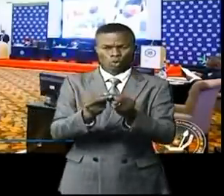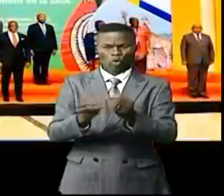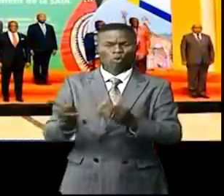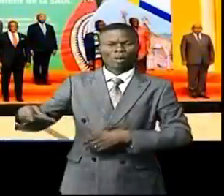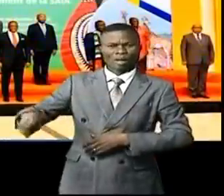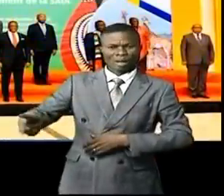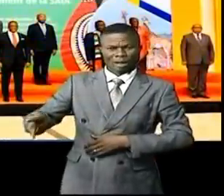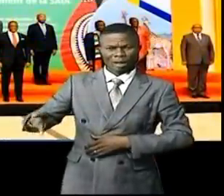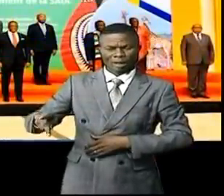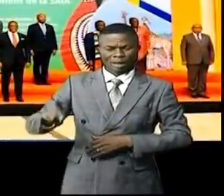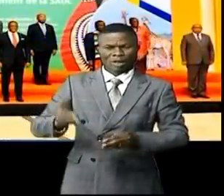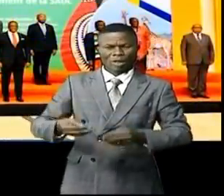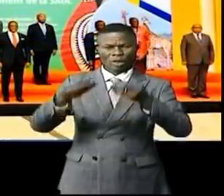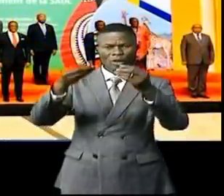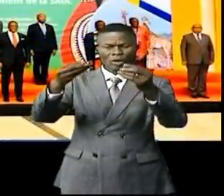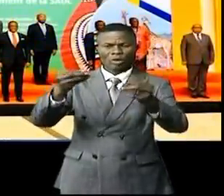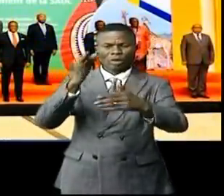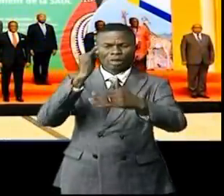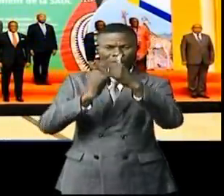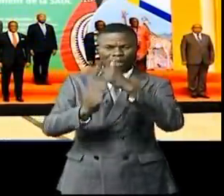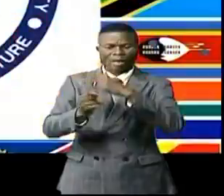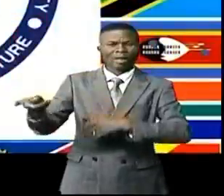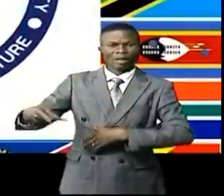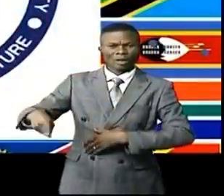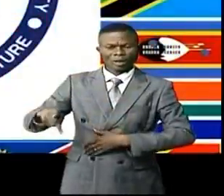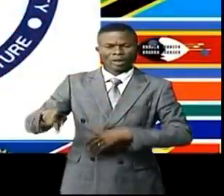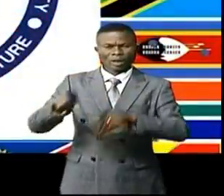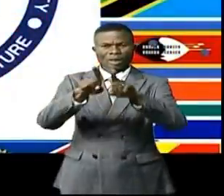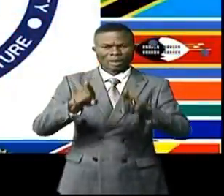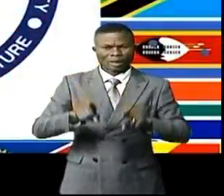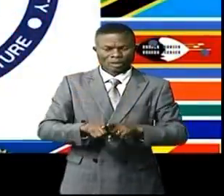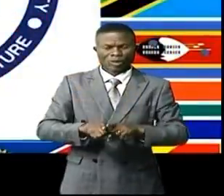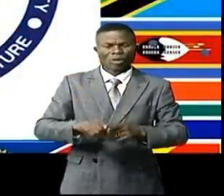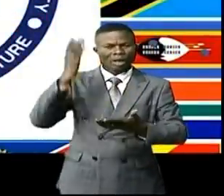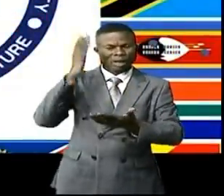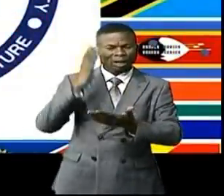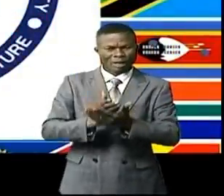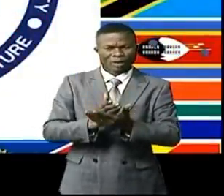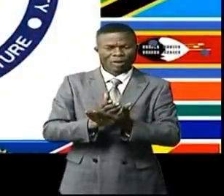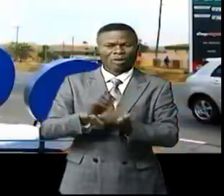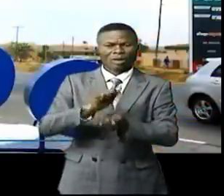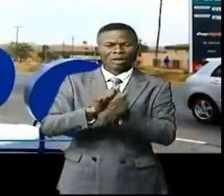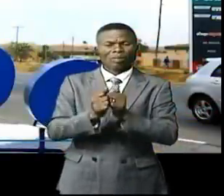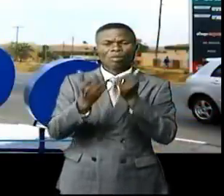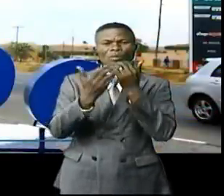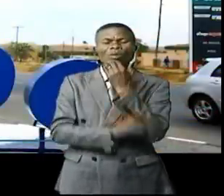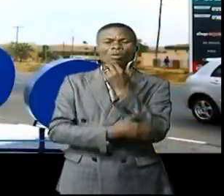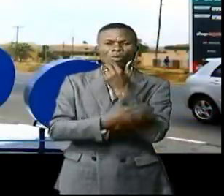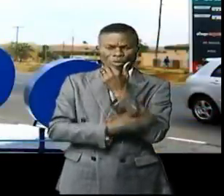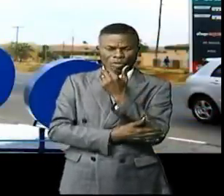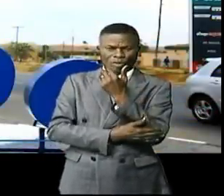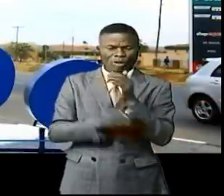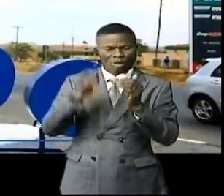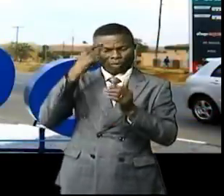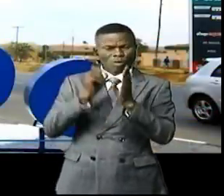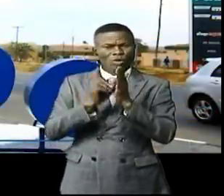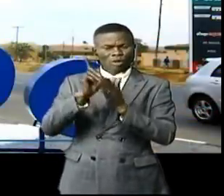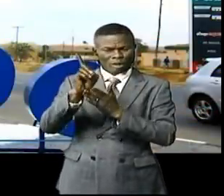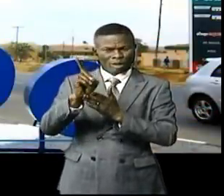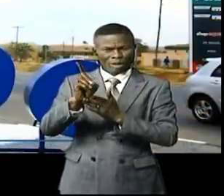sous-régionale dédiée à l'intégration régionale et à l'éradication de la pauvreté par le